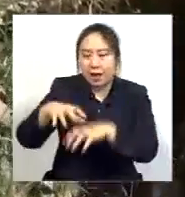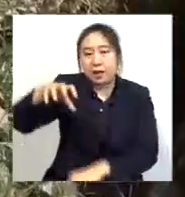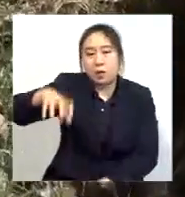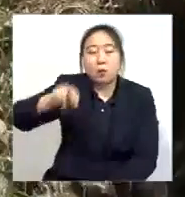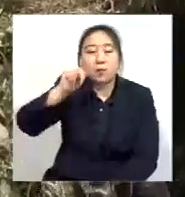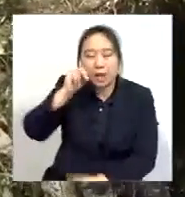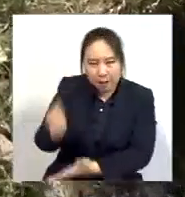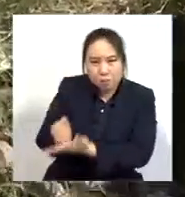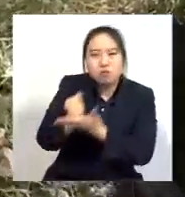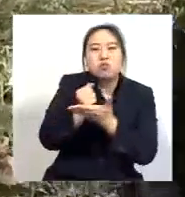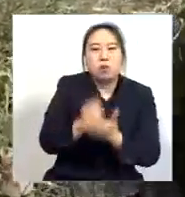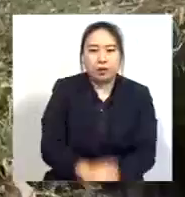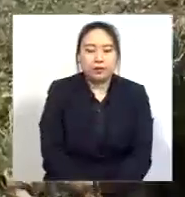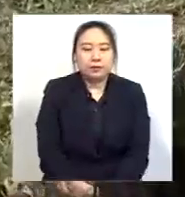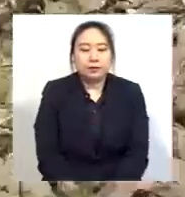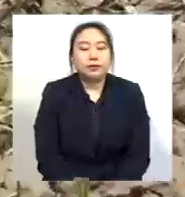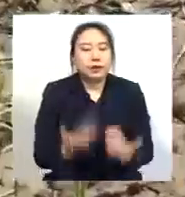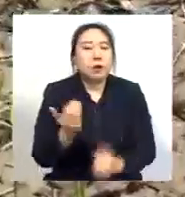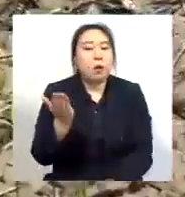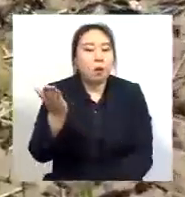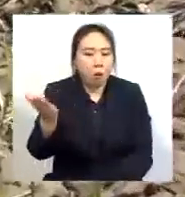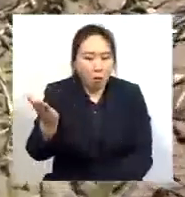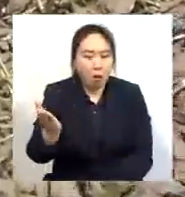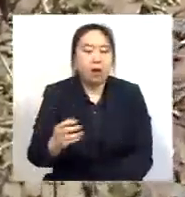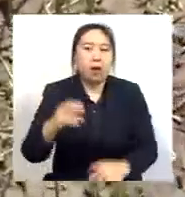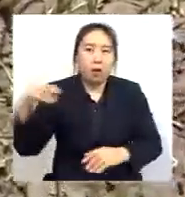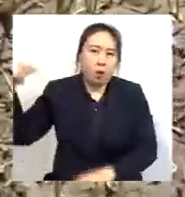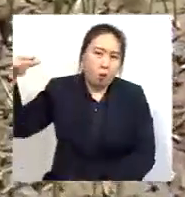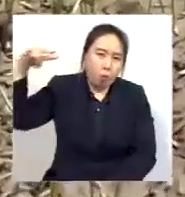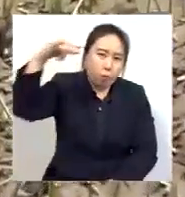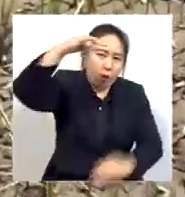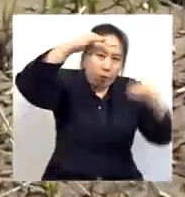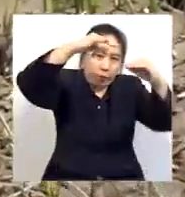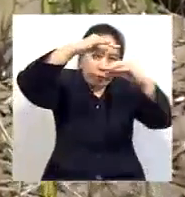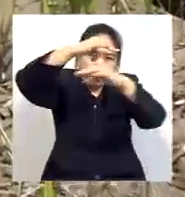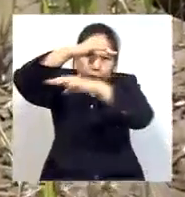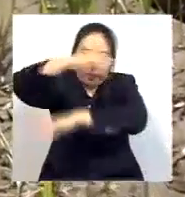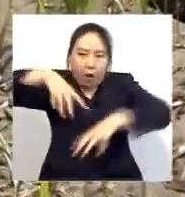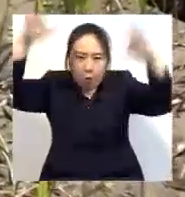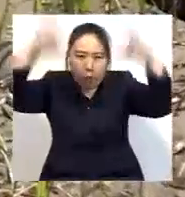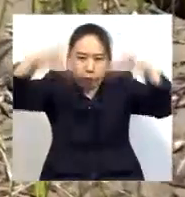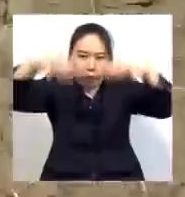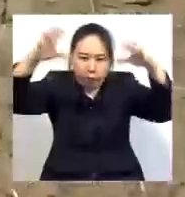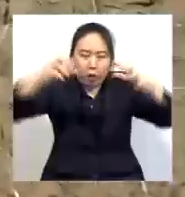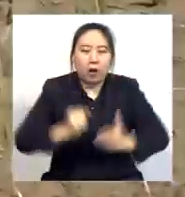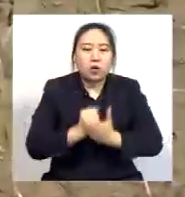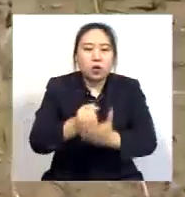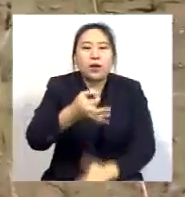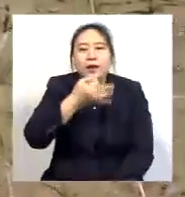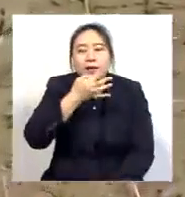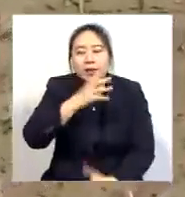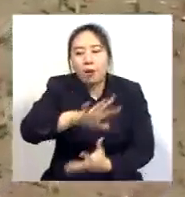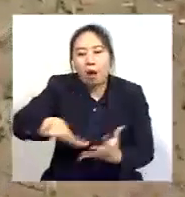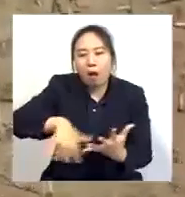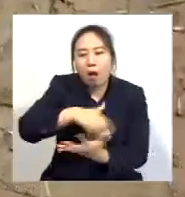เข้ามาช่วยเหลือขณะเดียวกันขอสนับสนุนปฏิบัติการฝนหลวงเพื่อให้มีน้ำเนี่ยมาผสมให้ความเค็มนั้นเจือจางแล้วก็จะได้ผลัก